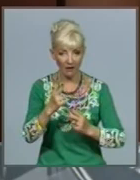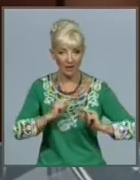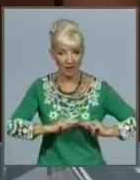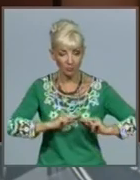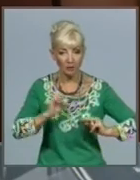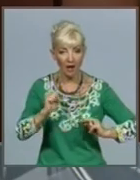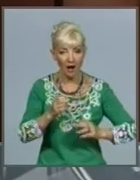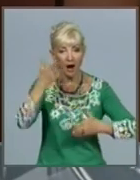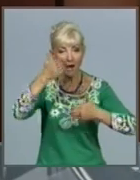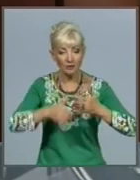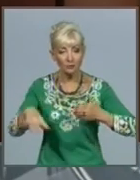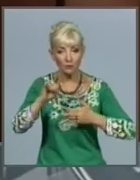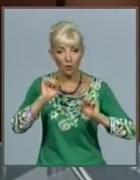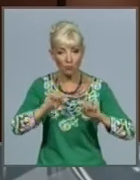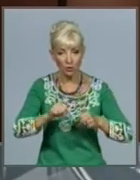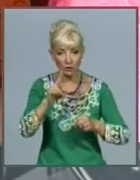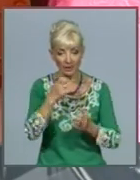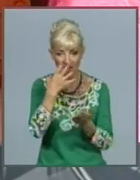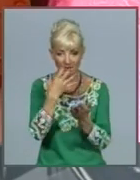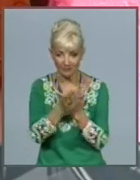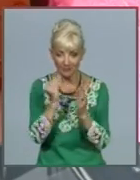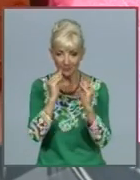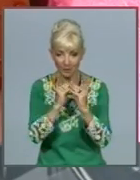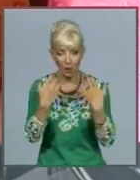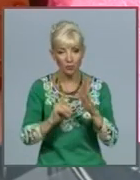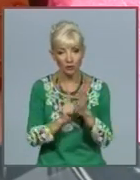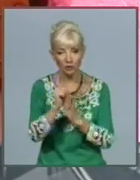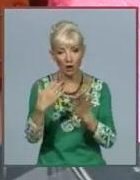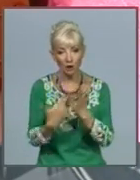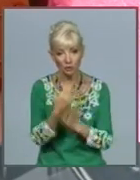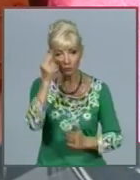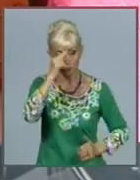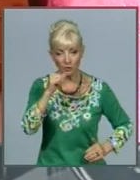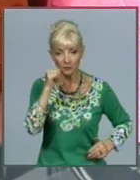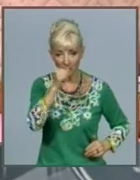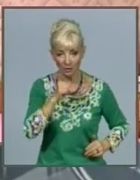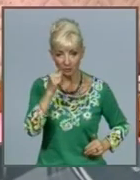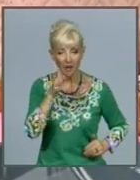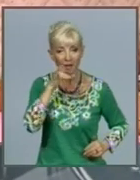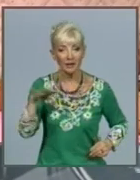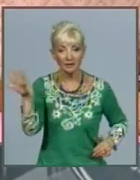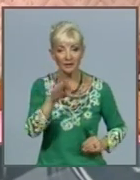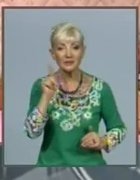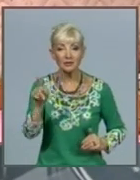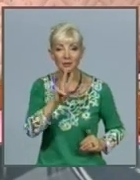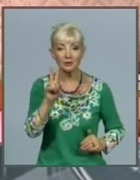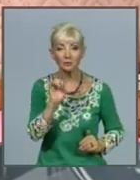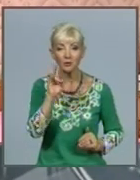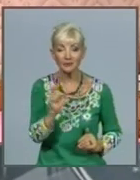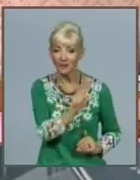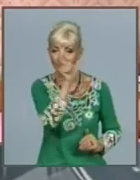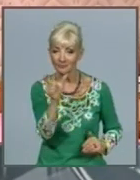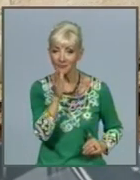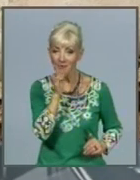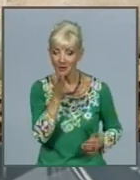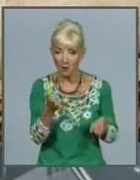може стати на свої місця вже з початку нового навчального року. Коли всі ті, хто на невеликий перебіг часу покинуло місто, це